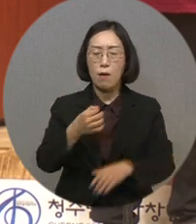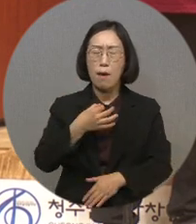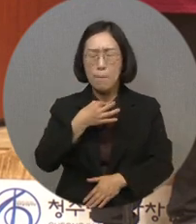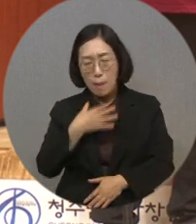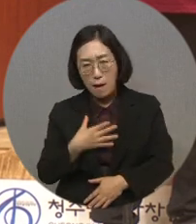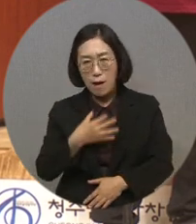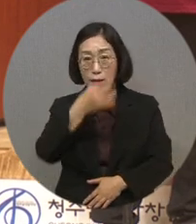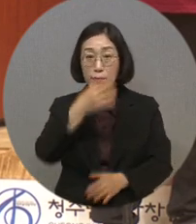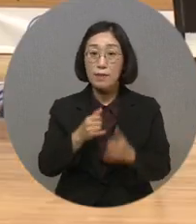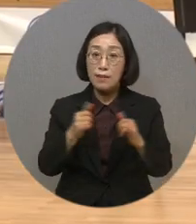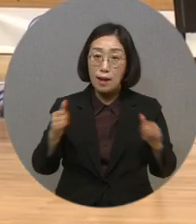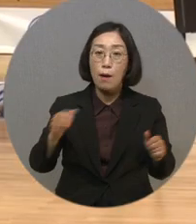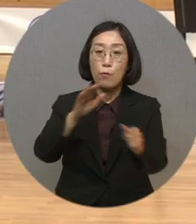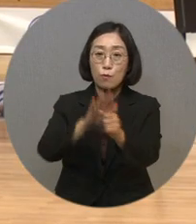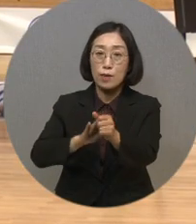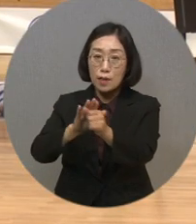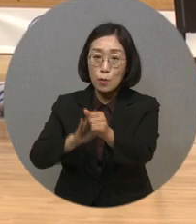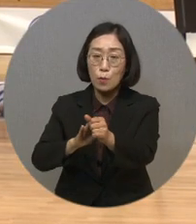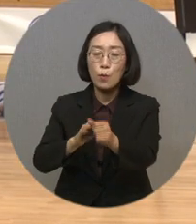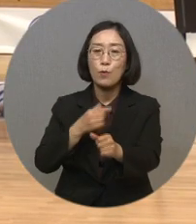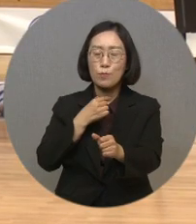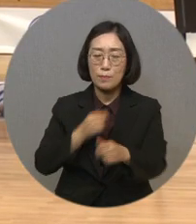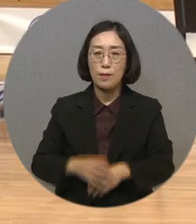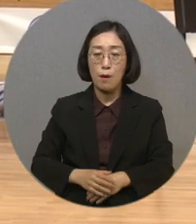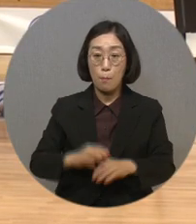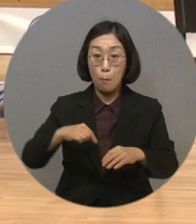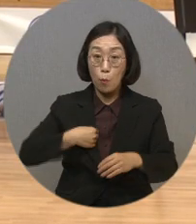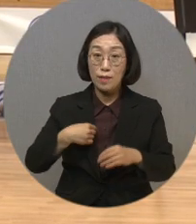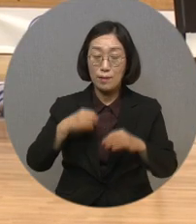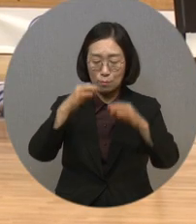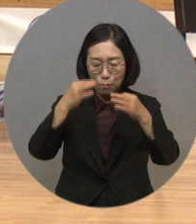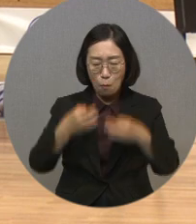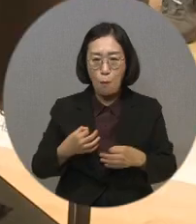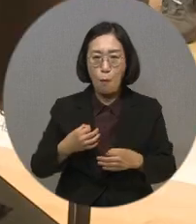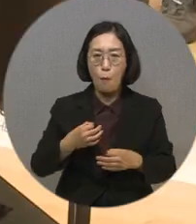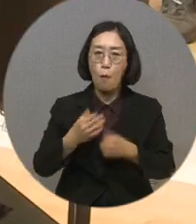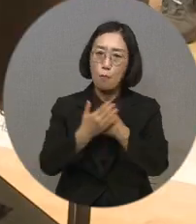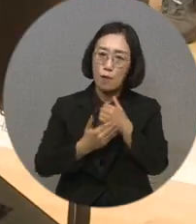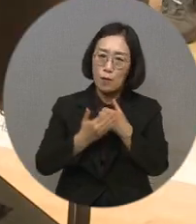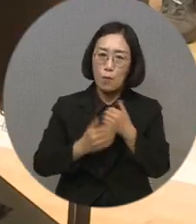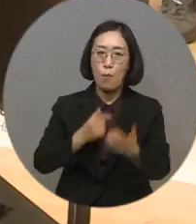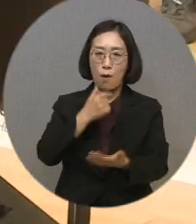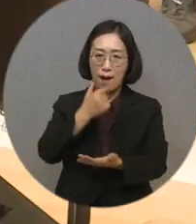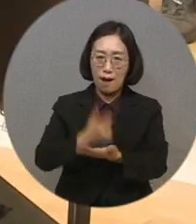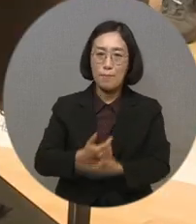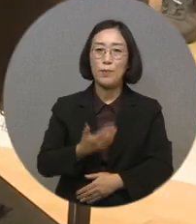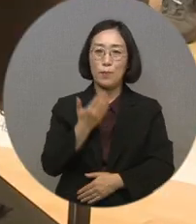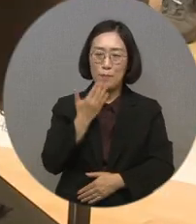되길 바란다며 공연을 통해 단원들도 위로와 감동을 받아간다고 말합니다.